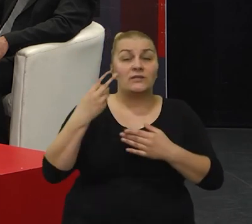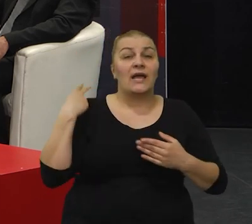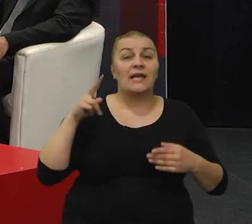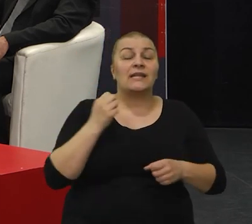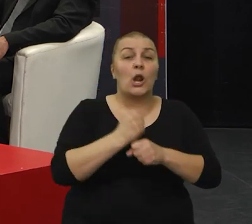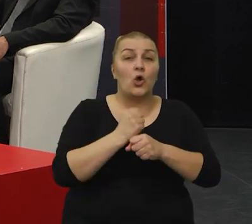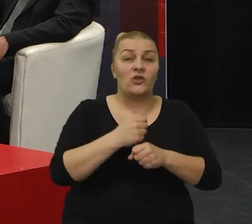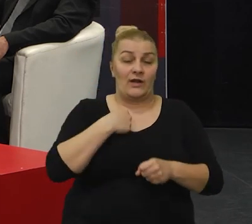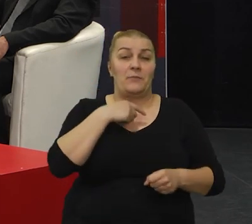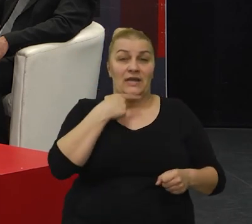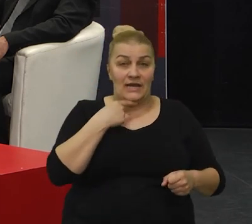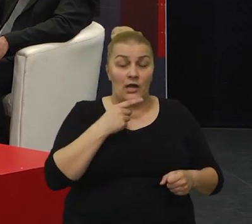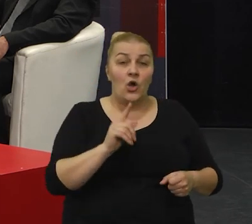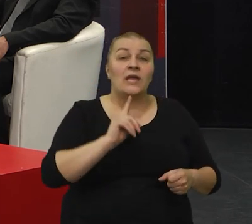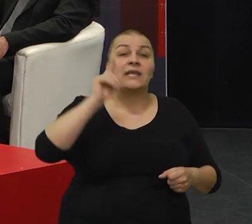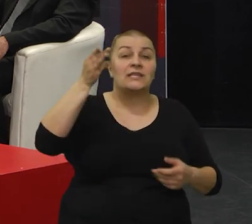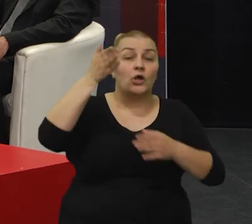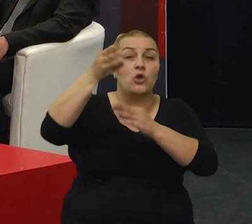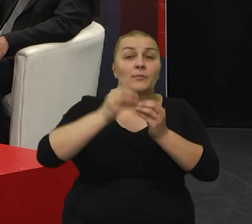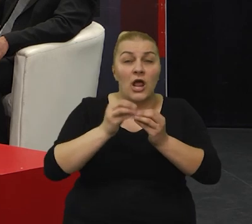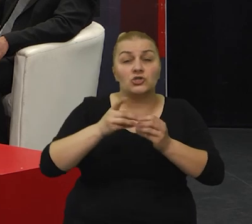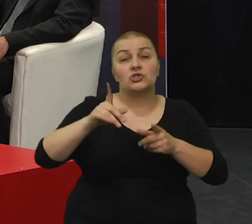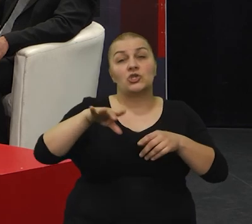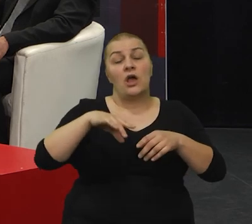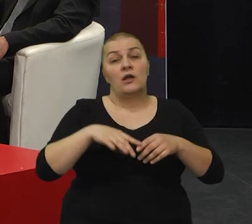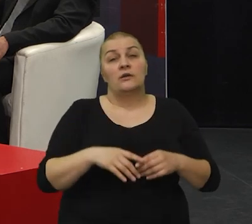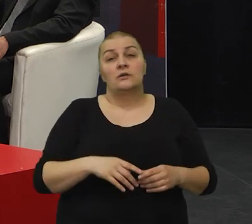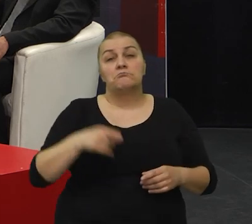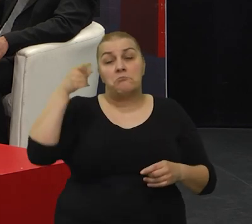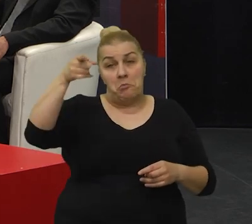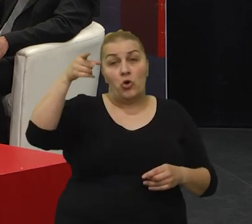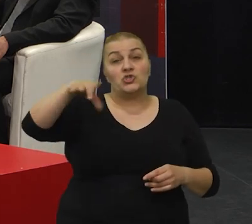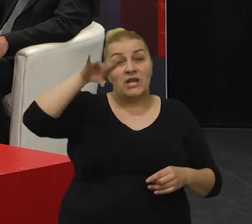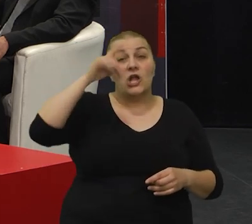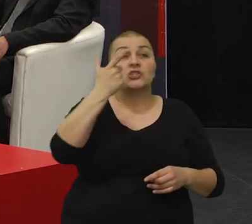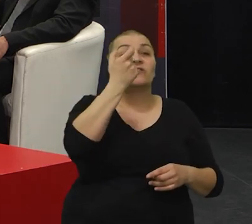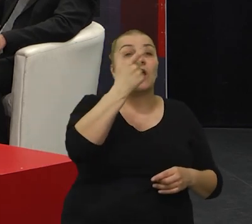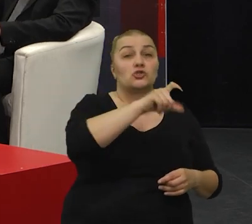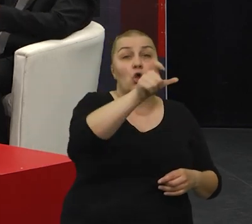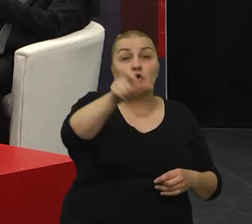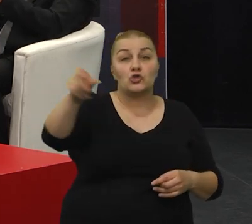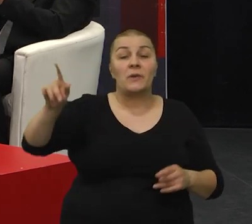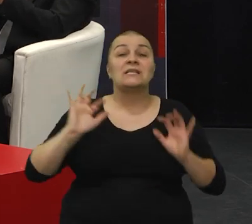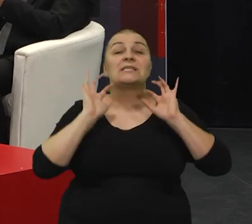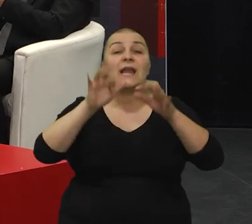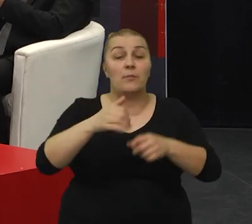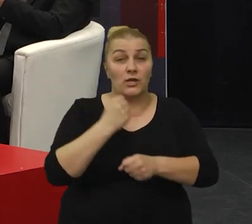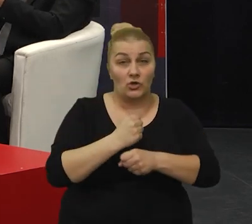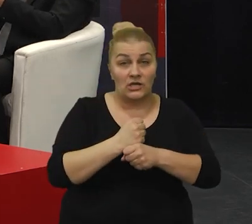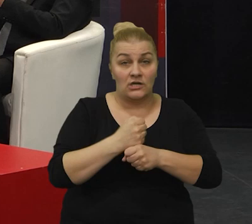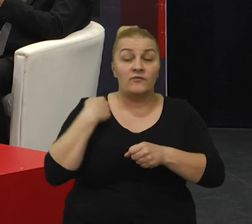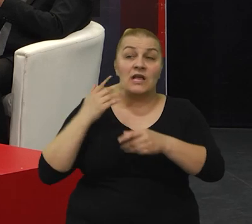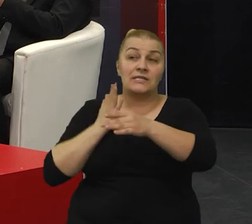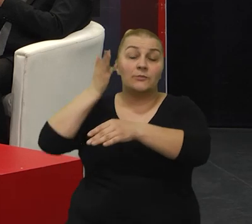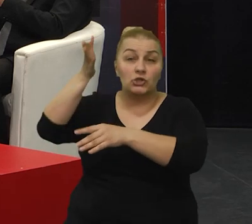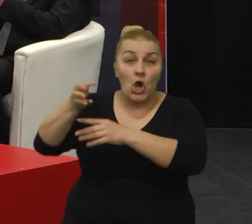general Gotovina mene rekao, ide kod Blaškića, načite on 200 ljudi za napadno djelovanje. Ja sam